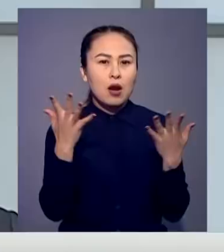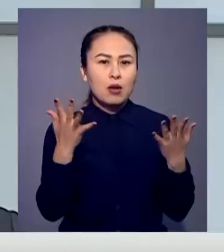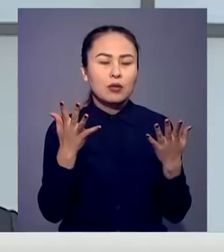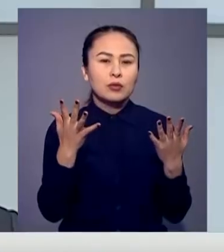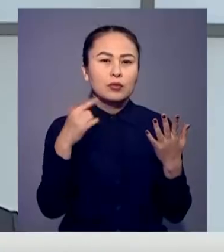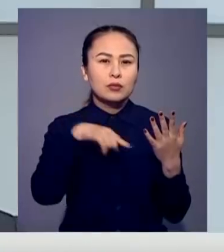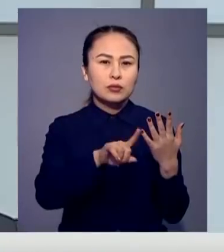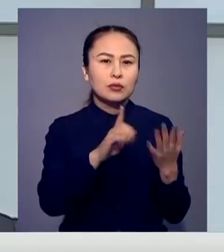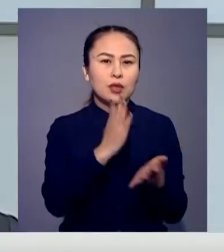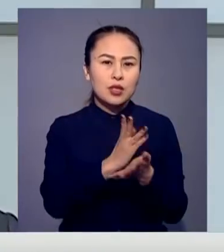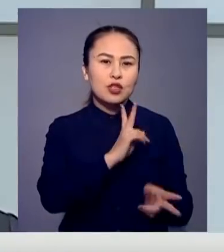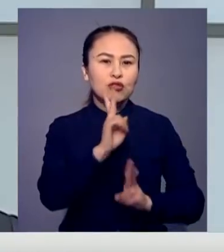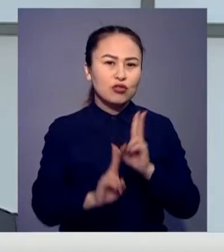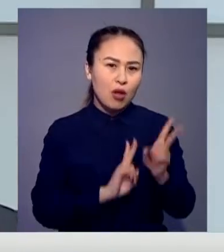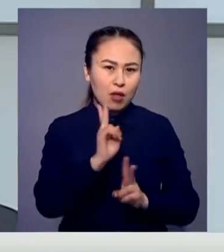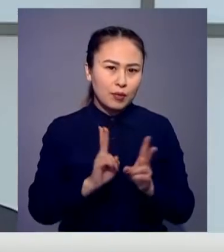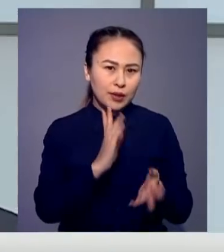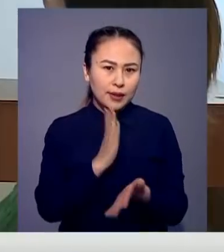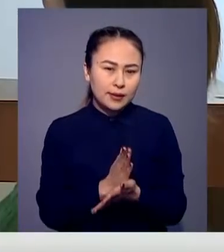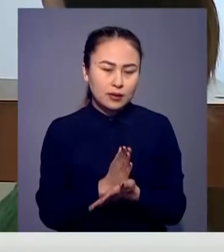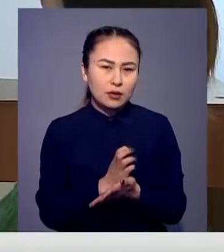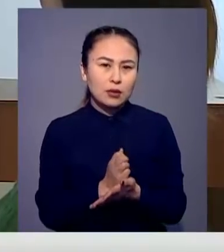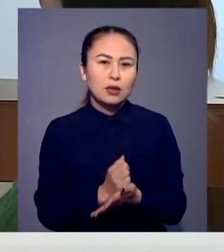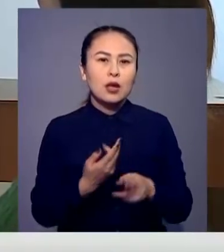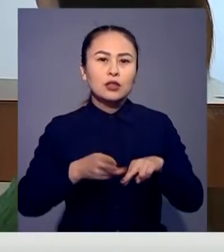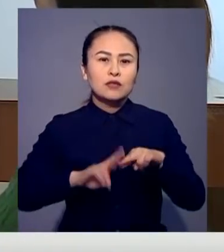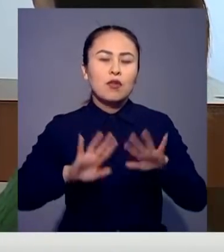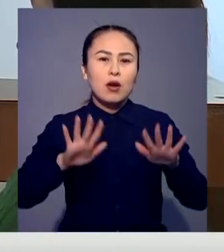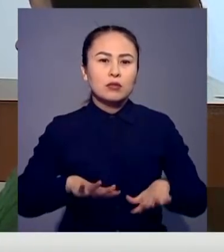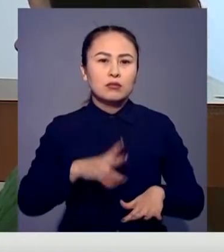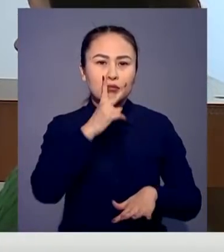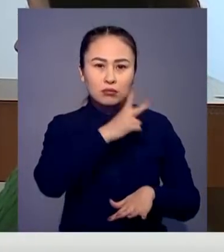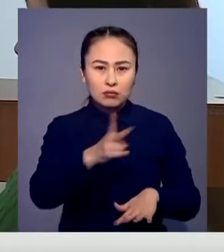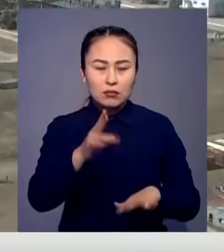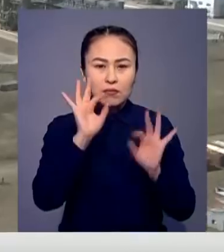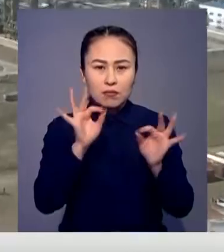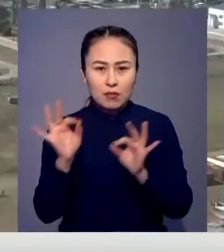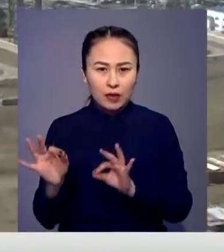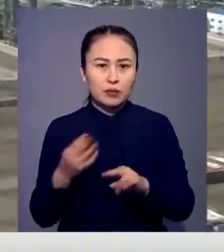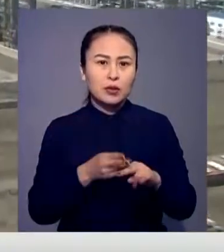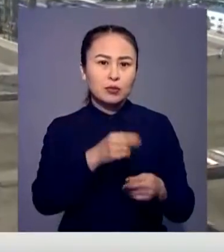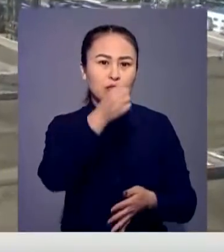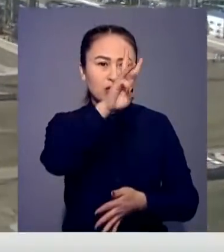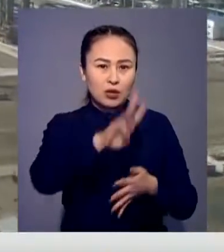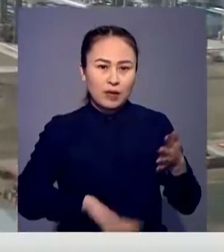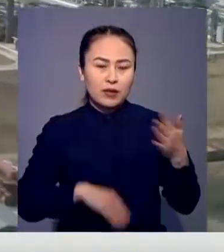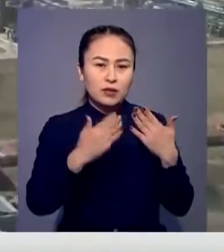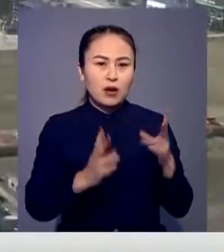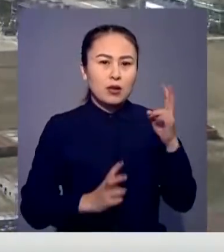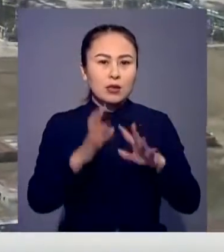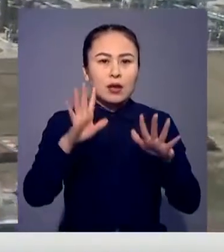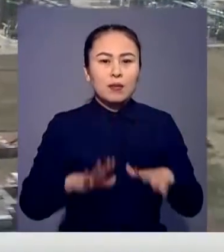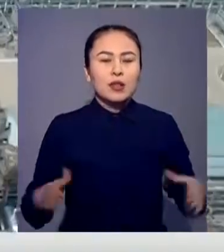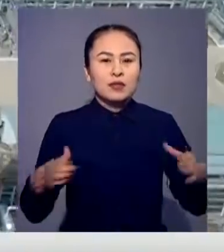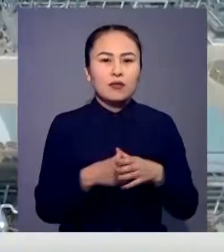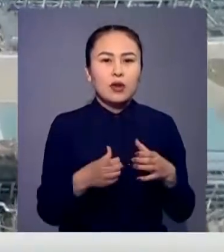шығарындылар болуы керек екен. Сол мөлшерден тыс асып кеткесін, біз сол штрафты салдық. Ал кәсіпорын өкілдері экология департаментінің ұйғарымымен келіспейді.